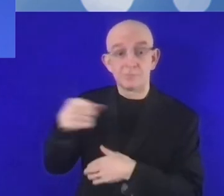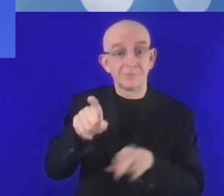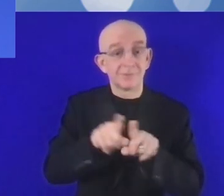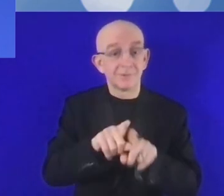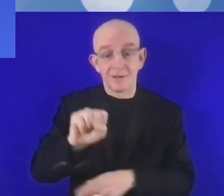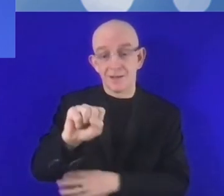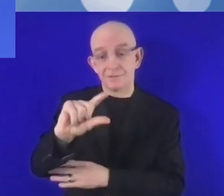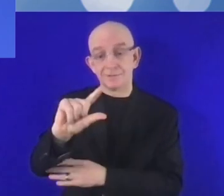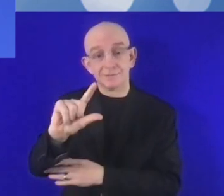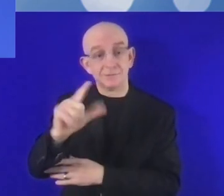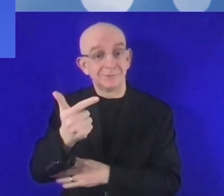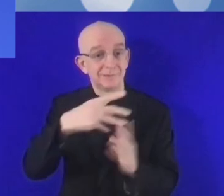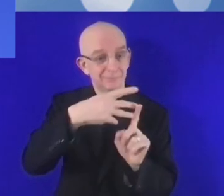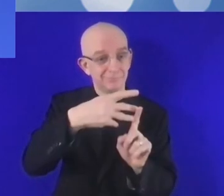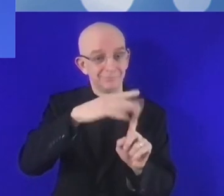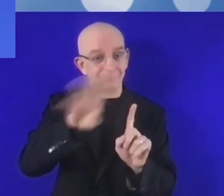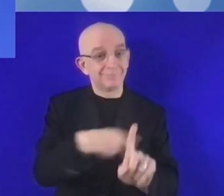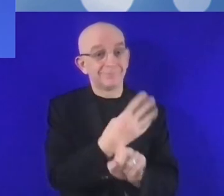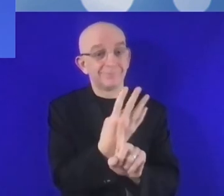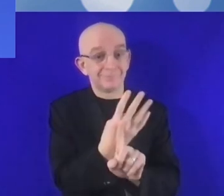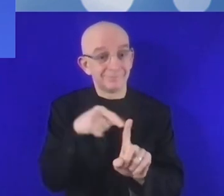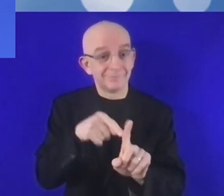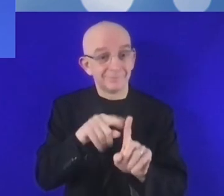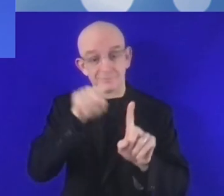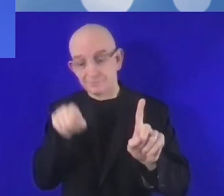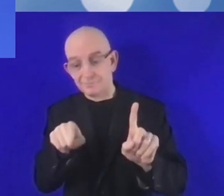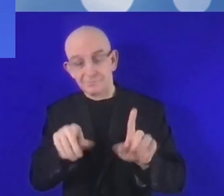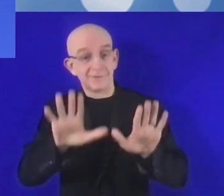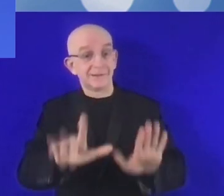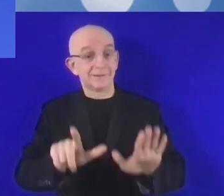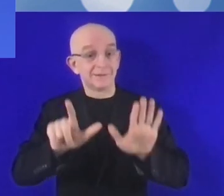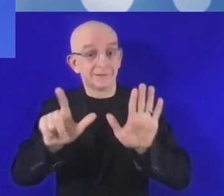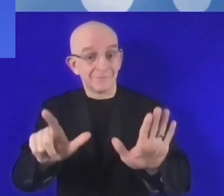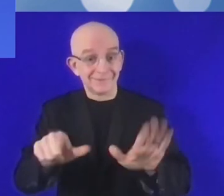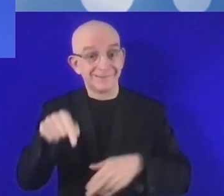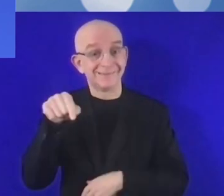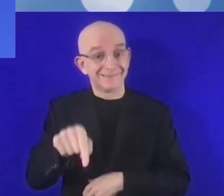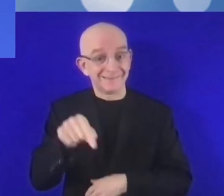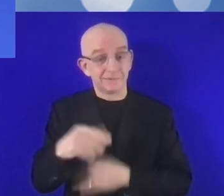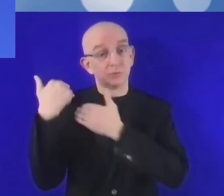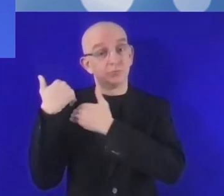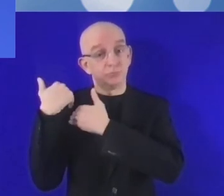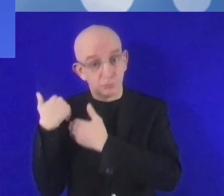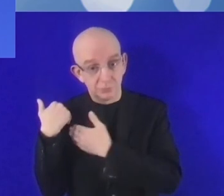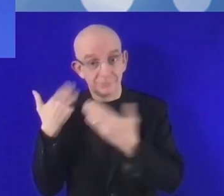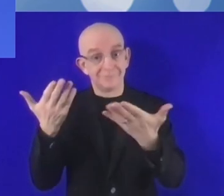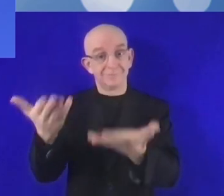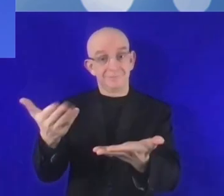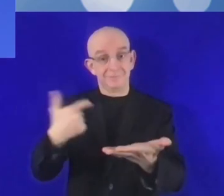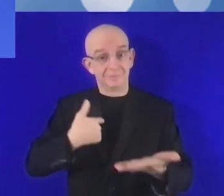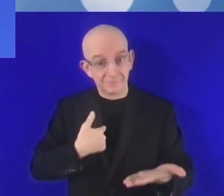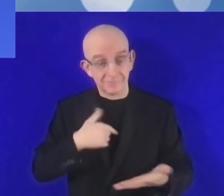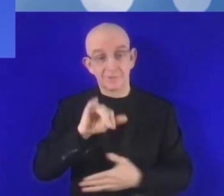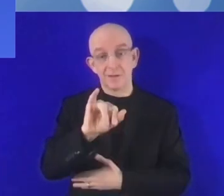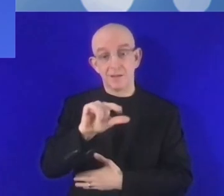как Организация Объединенных Наций, обеспечили возможность сотрудничества для достижения